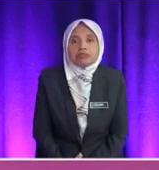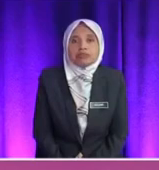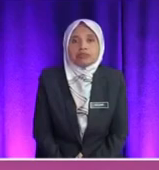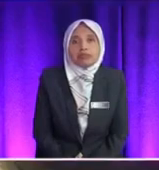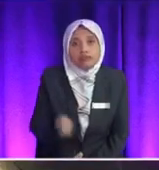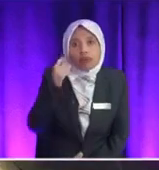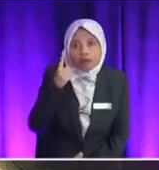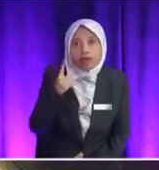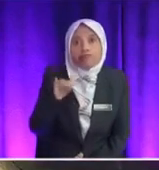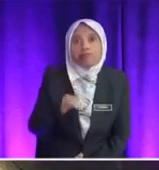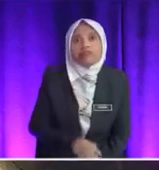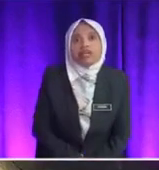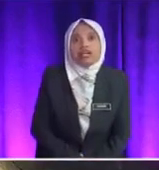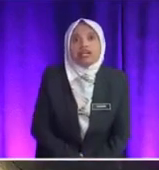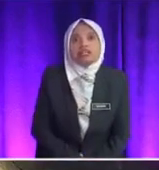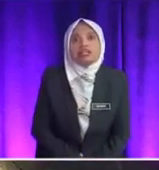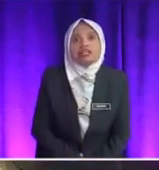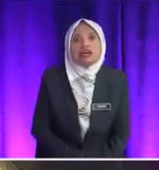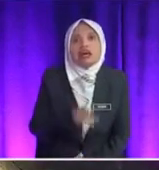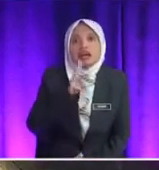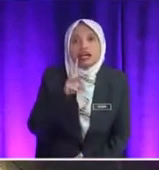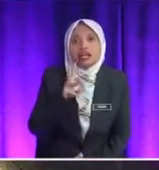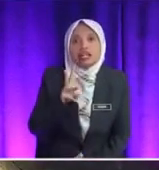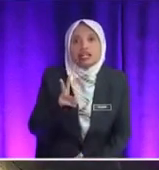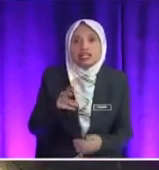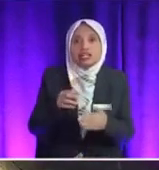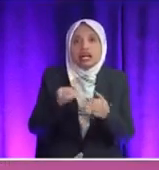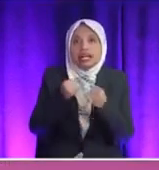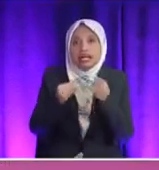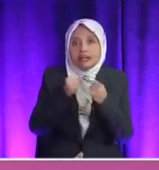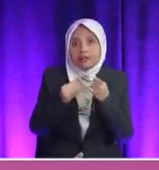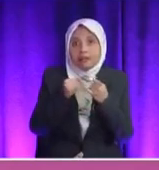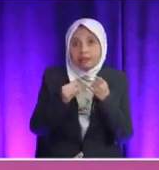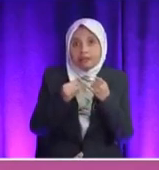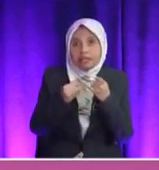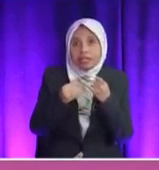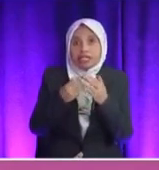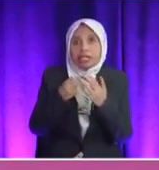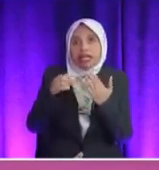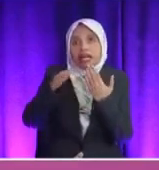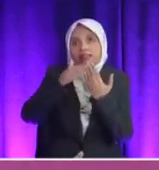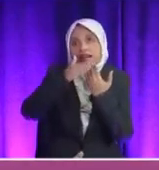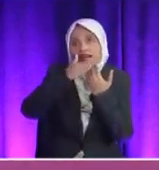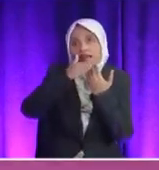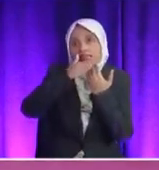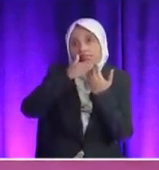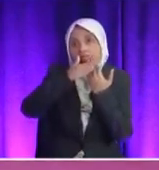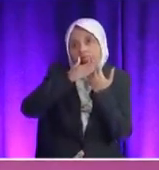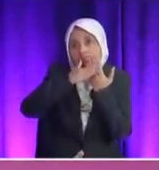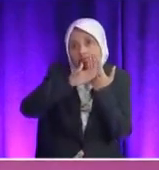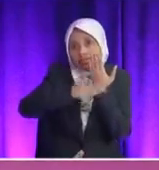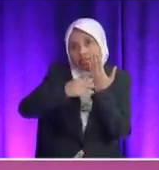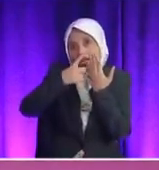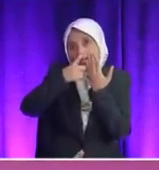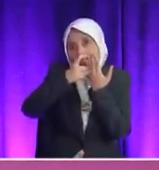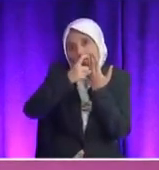oke oke proses yang terakhir Hei biasa pakai di